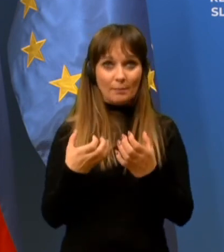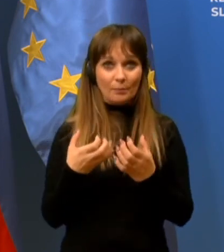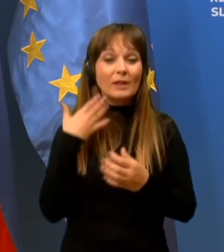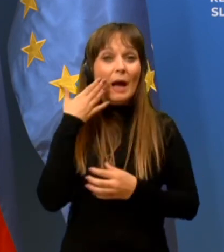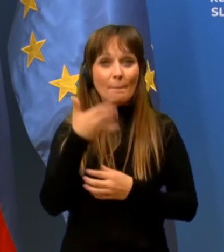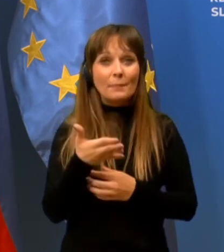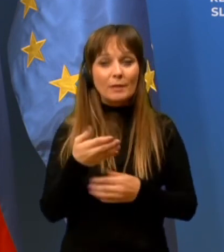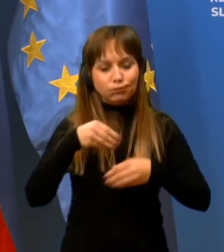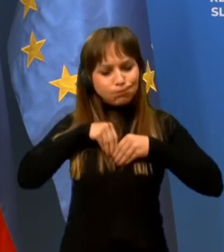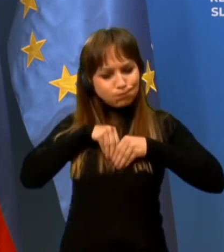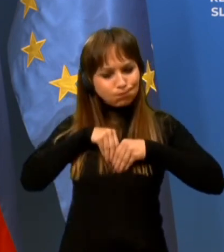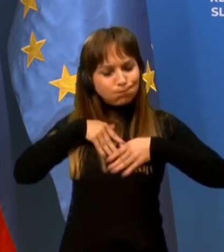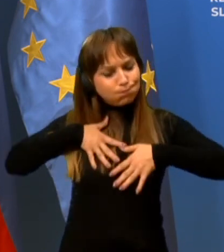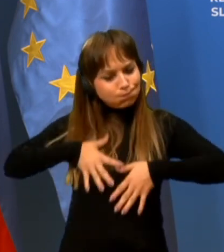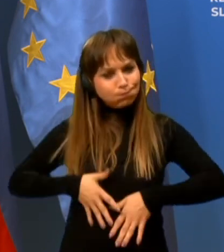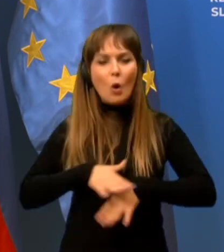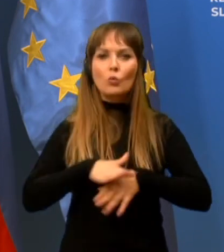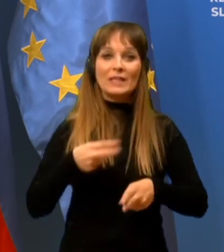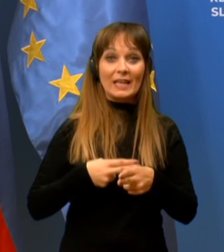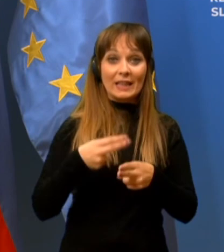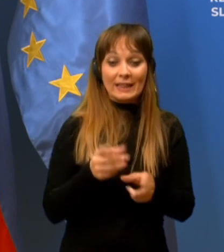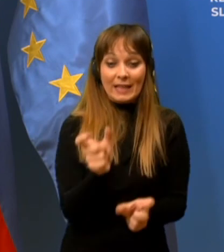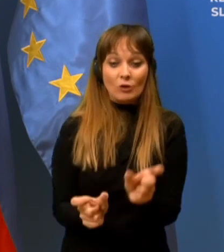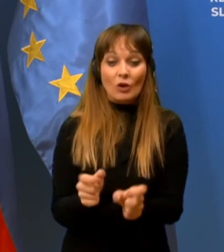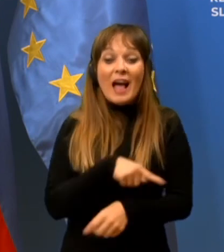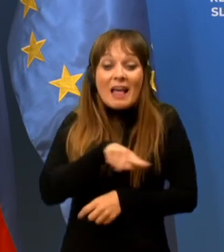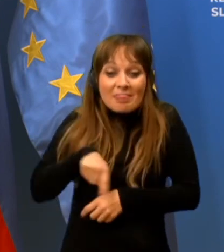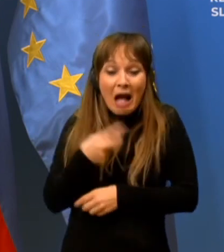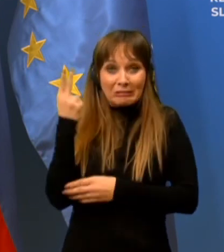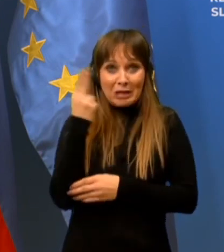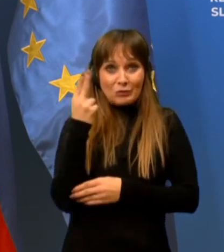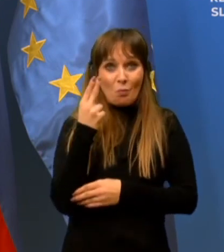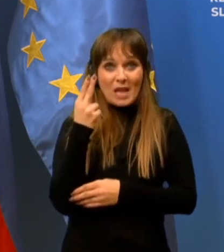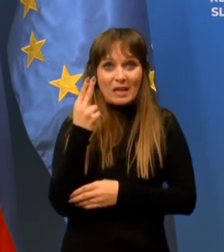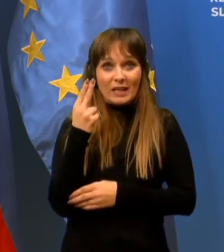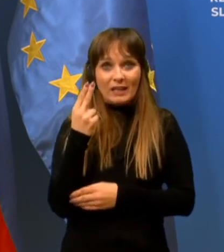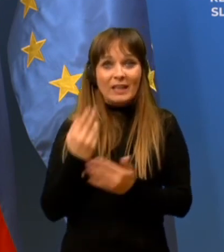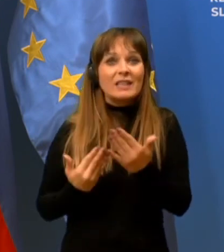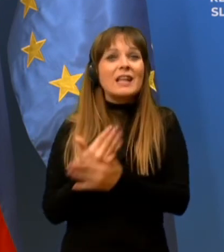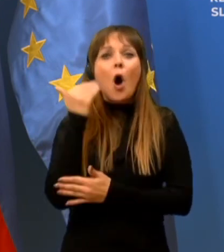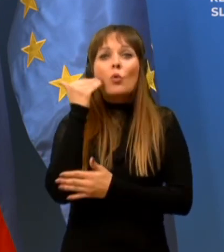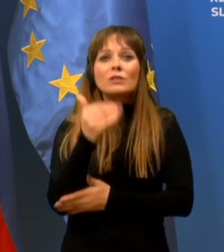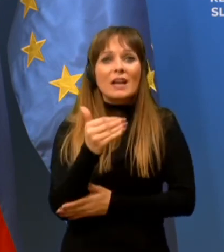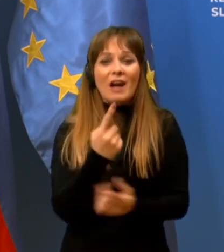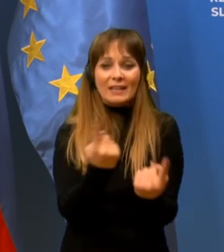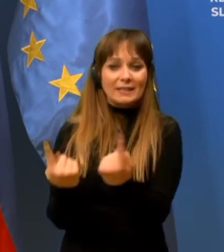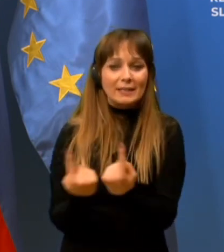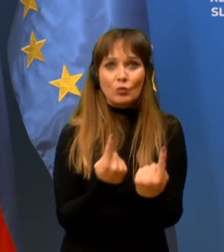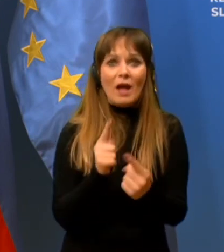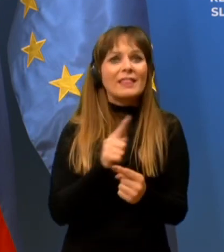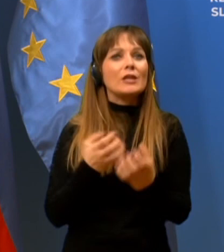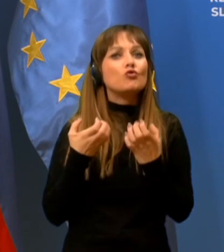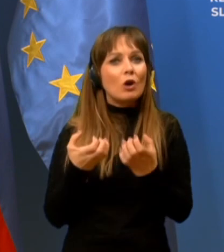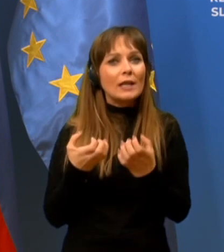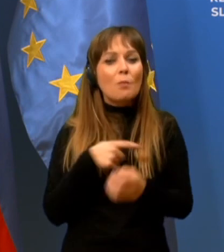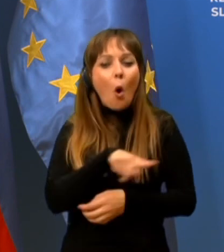ga ponotranili vsi državljani in nas razumeli vsaj v tem, da zaostravanje razmer ni nekaj, kar bi si